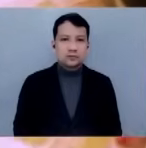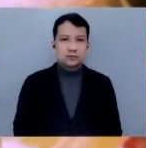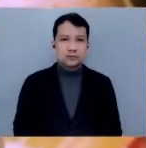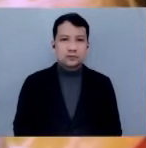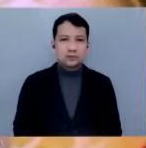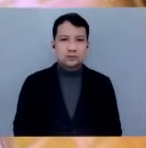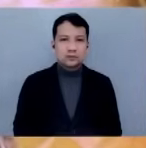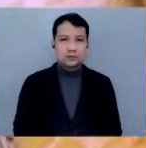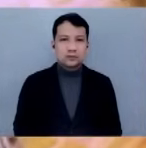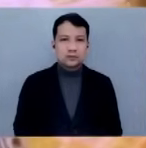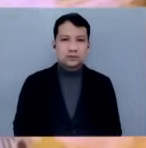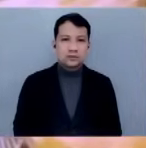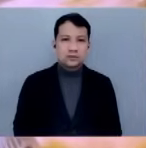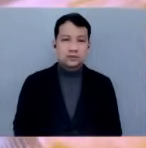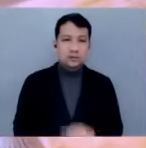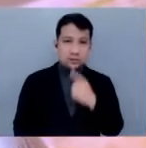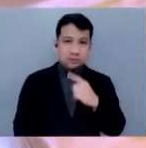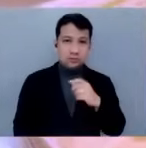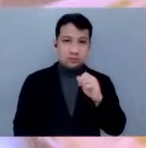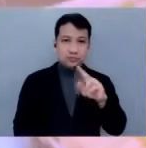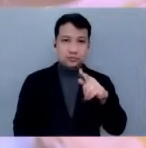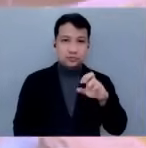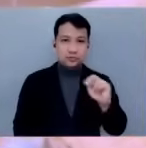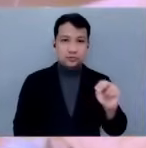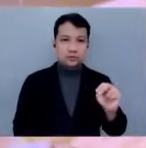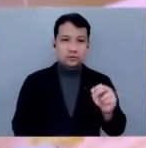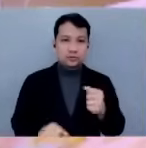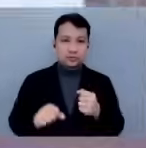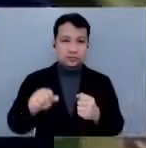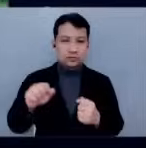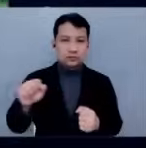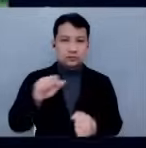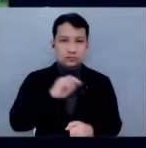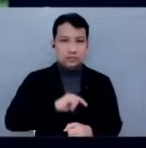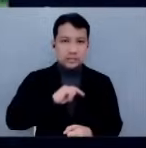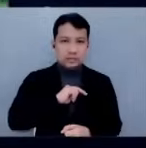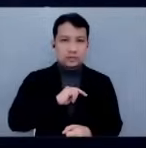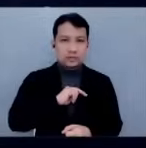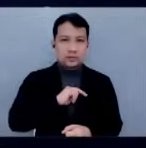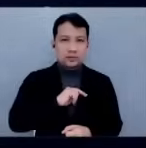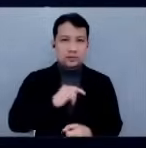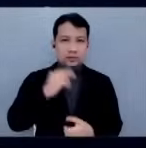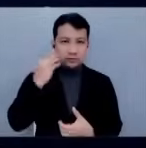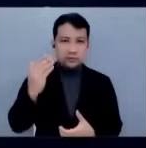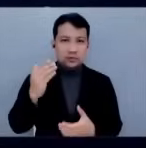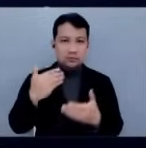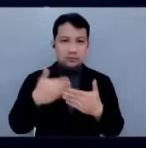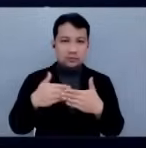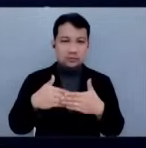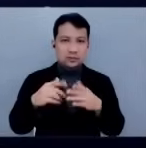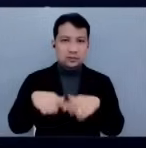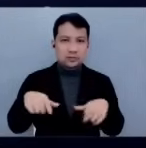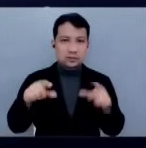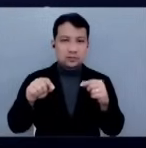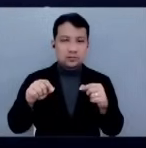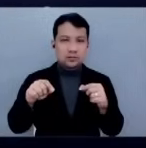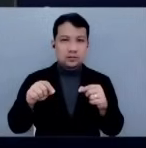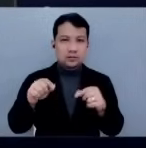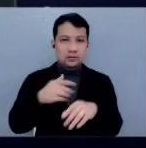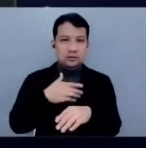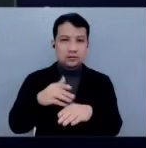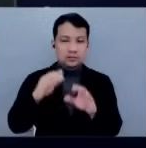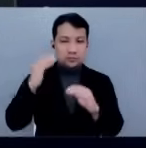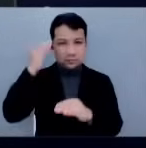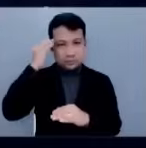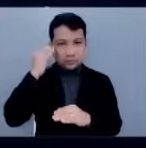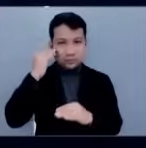From Supernova to Supernatural. Yan naman ang upcoming Japanese debut single ng isa pang K-pop girl